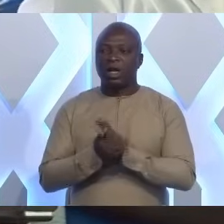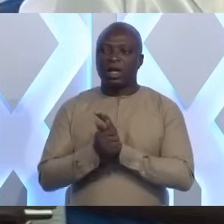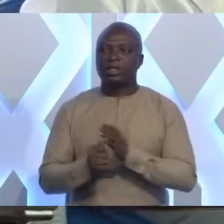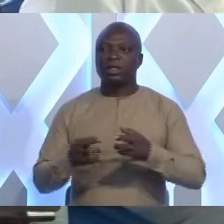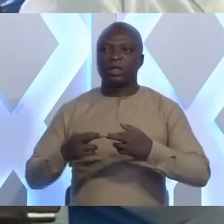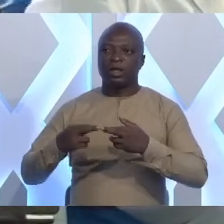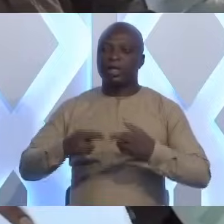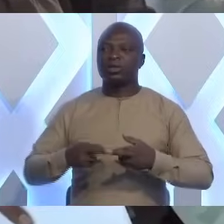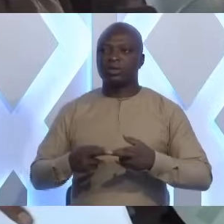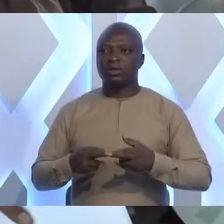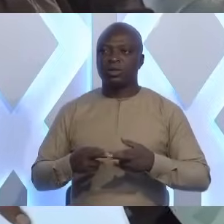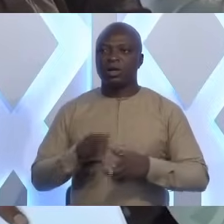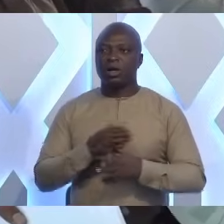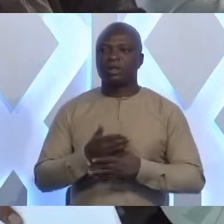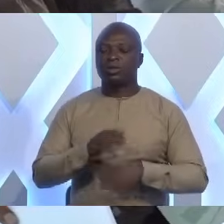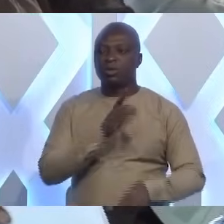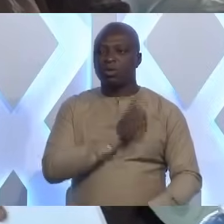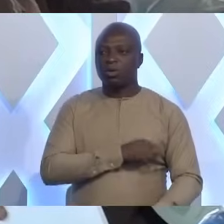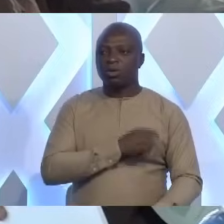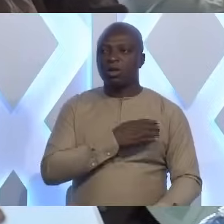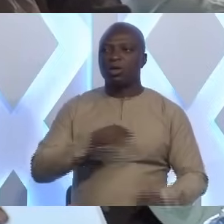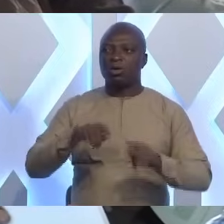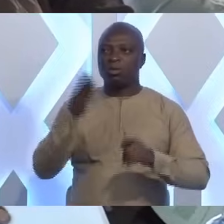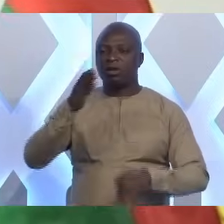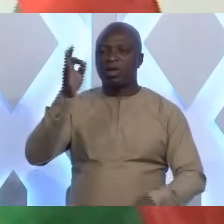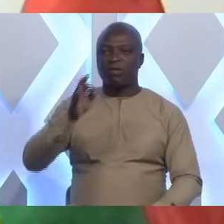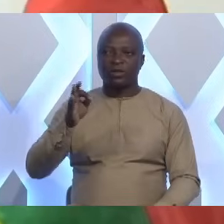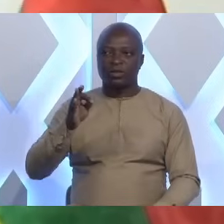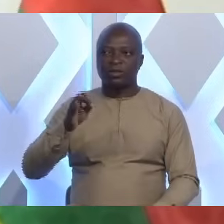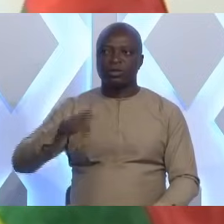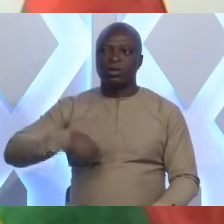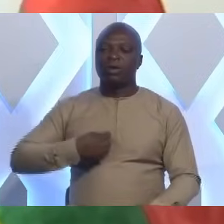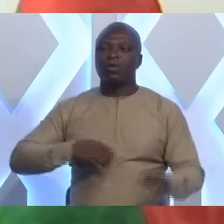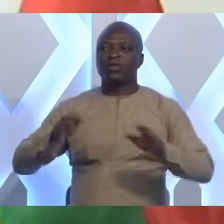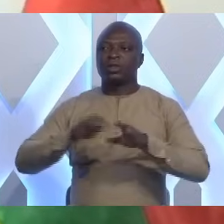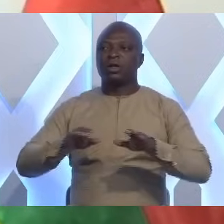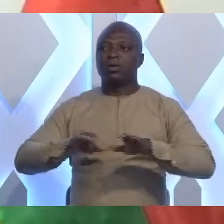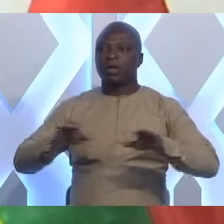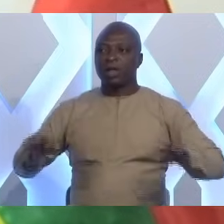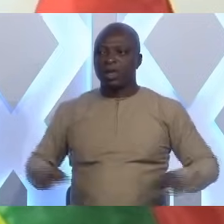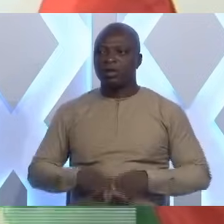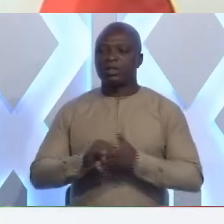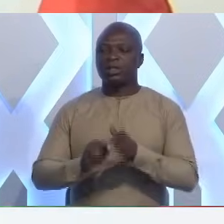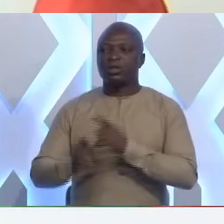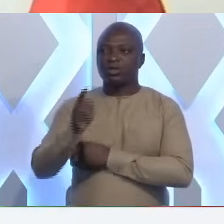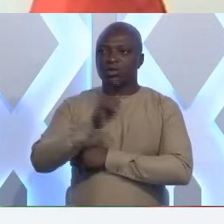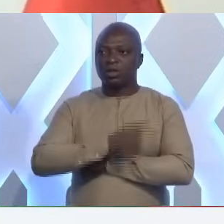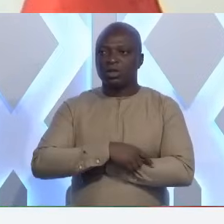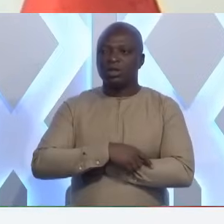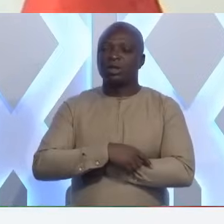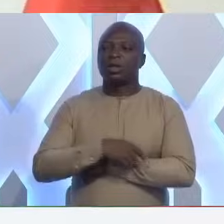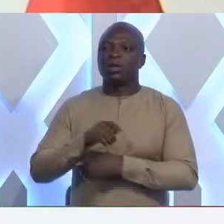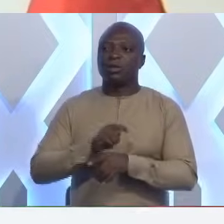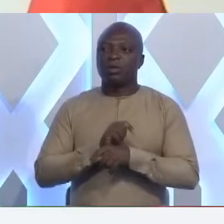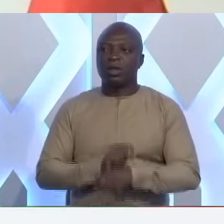relations bilatérales entre le Togo et le Burkina Faso. Nous ne faisons dans le cadre de ces journées que de perpétuer une